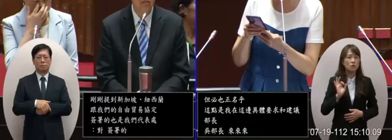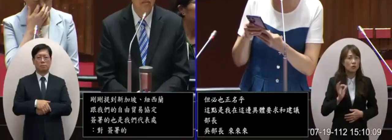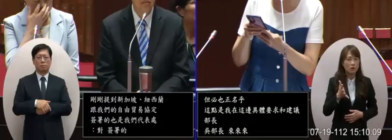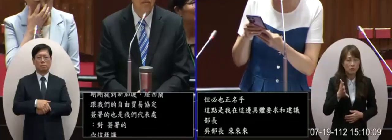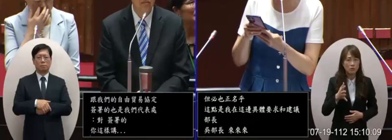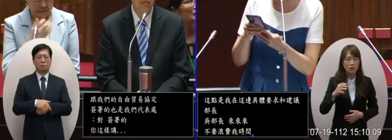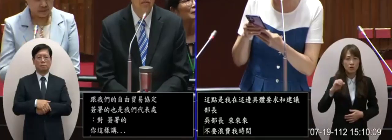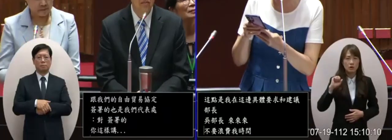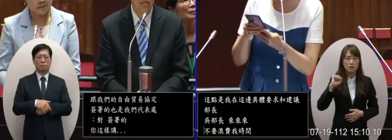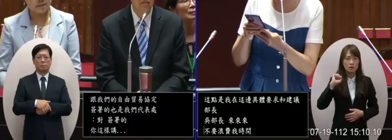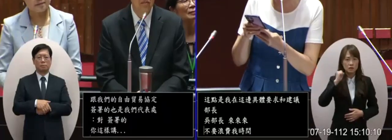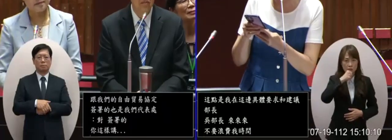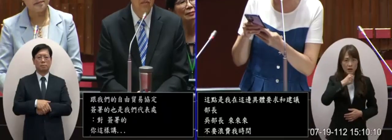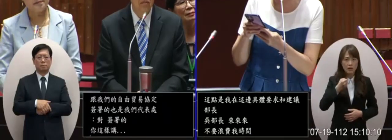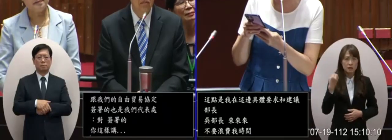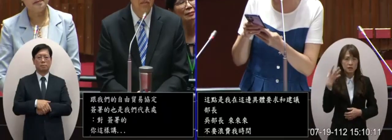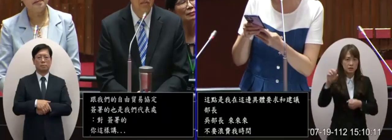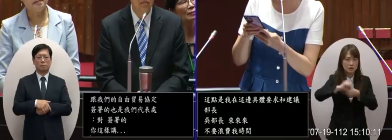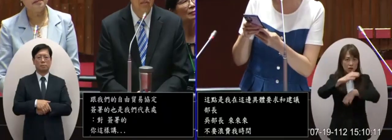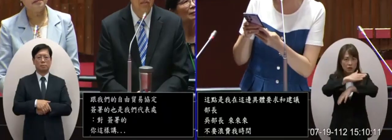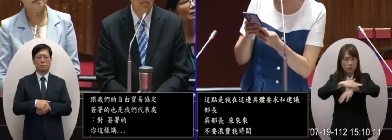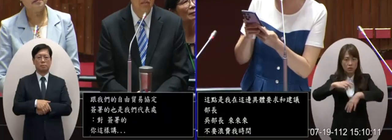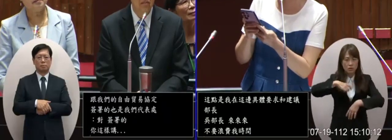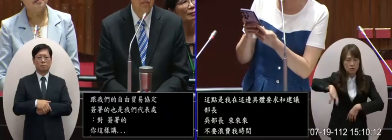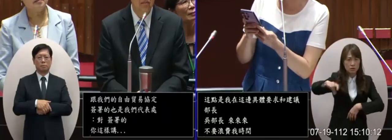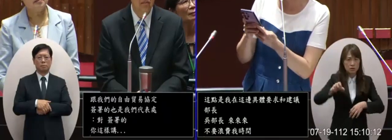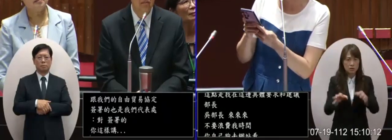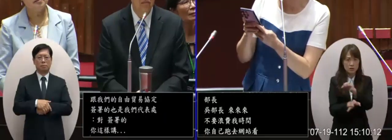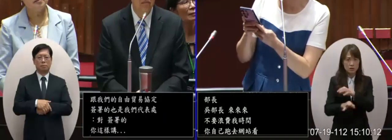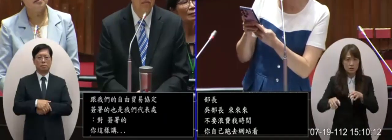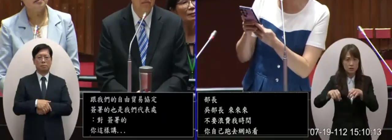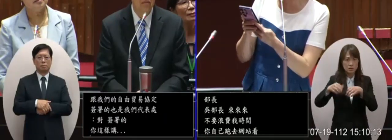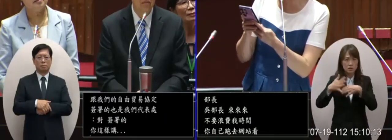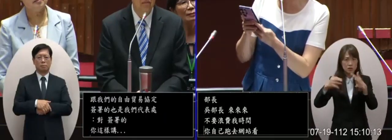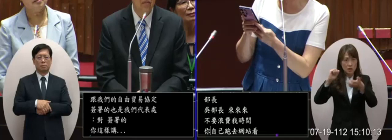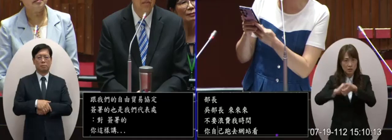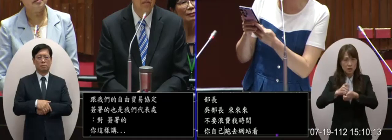为什么我们台新之间的经济协定简称什么？